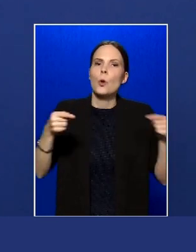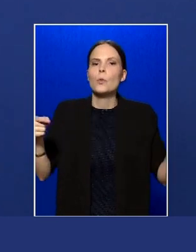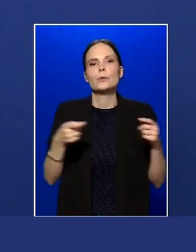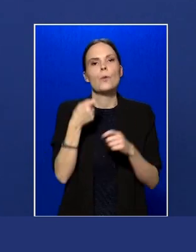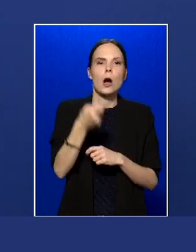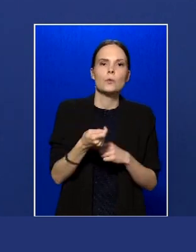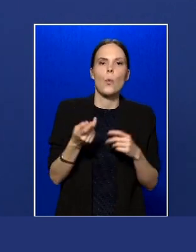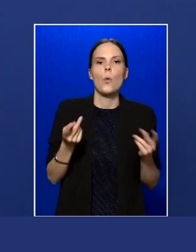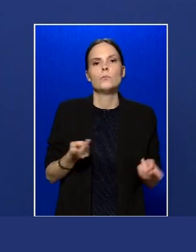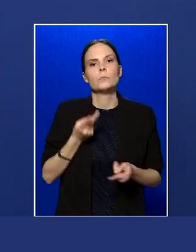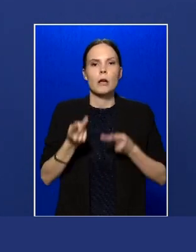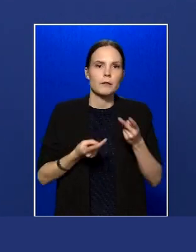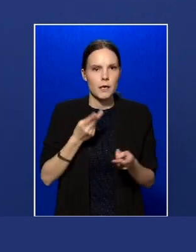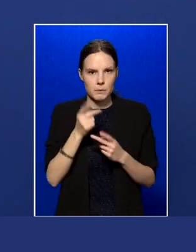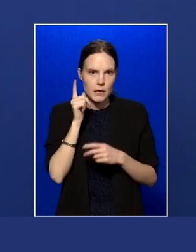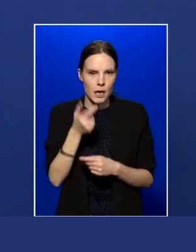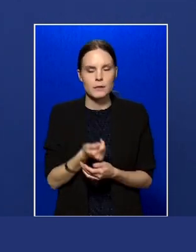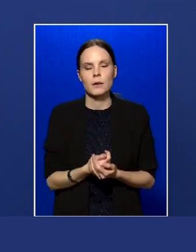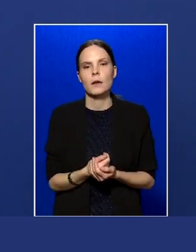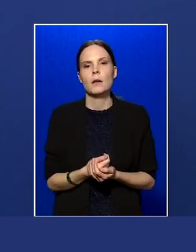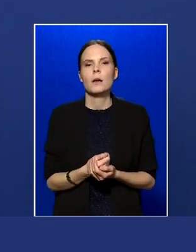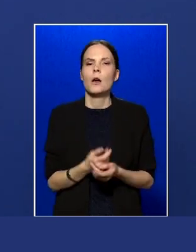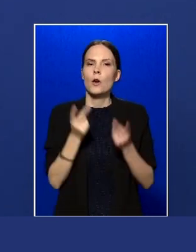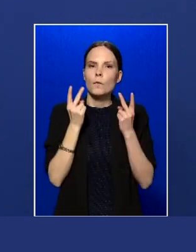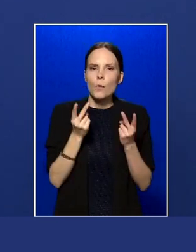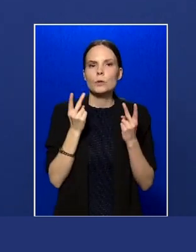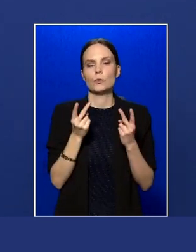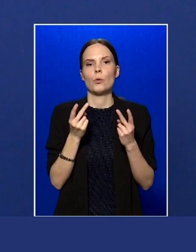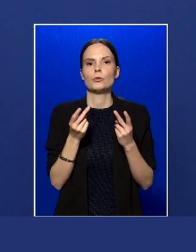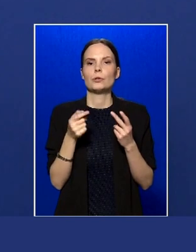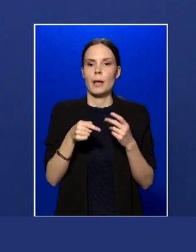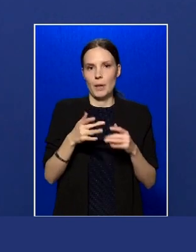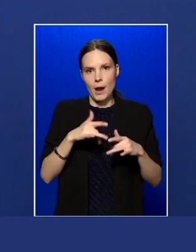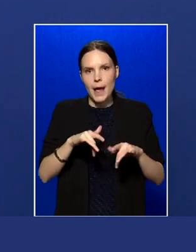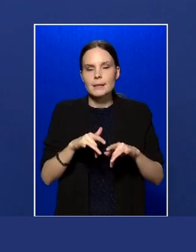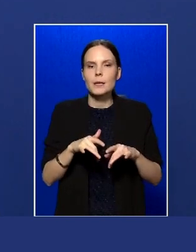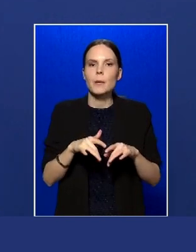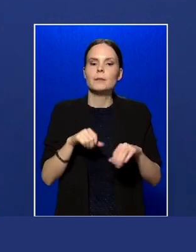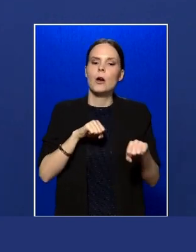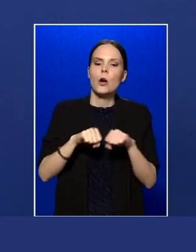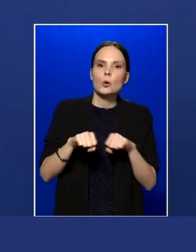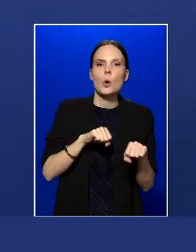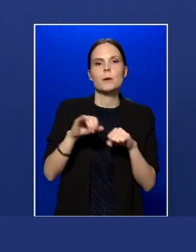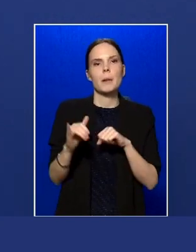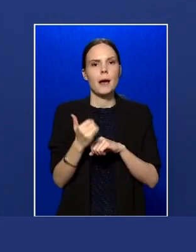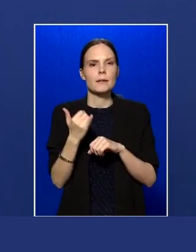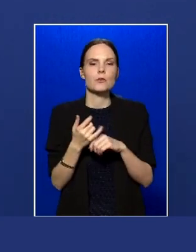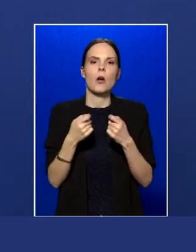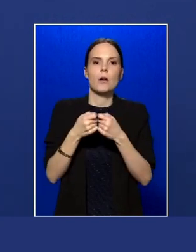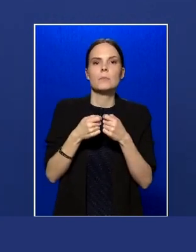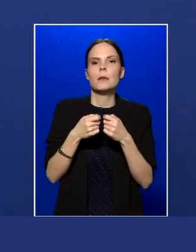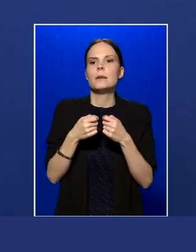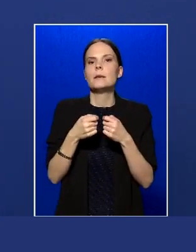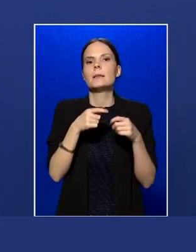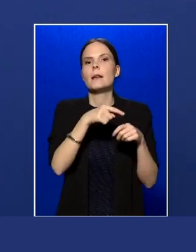adminisztrációs könnyítéseket vezetnek be. Egy nagyon fontos elem ebben a helyzetben a kormány és a szervezetek